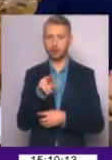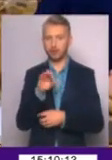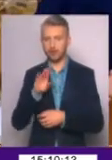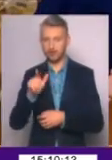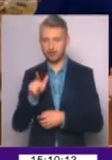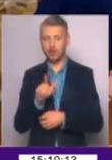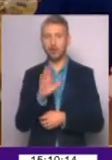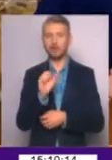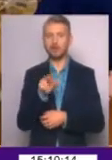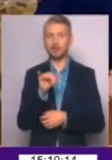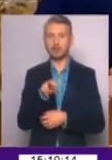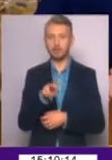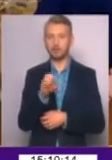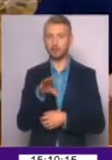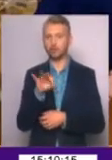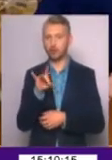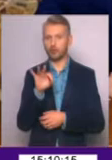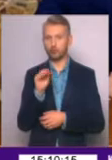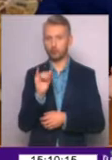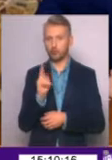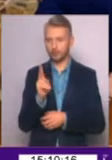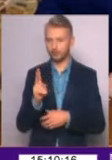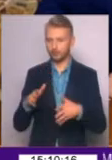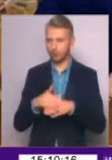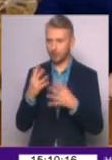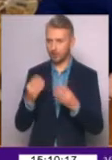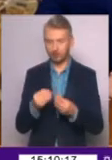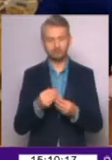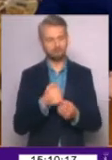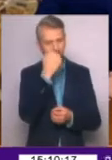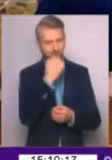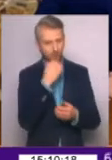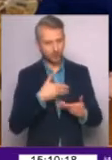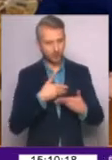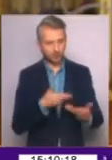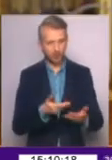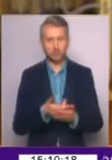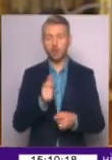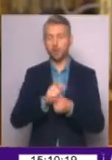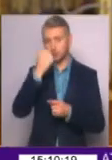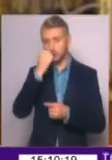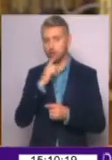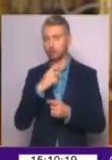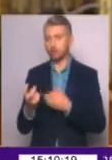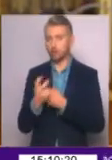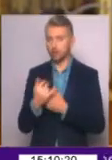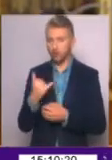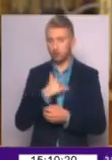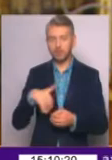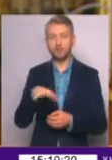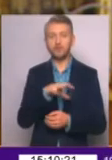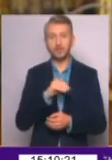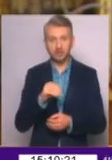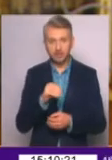Пане Вадиме, рада вітати, добрий день. Навзаєм, доброго дня. Дякую за запрошення. Дуже дякую, що завітали до нас сьогодні. Всіх киян ми вже запрошуємо долучатися до